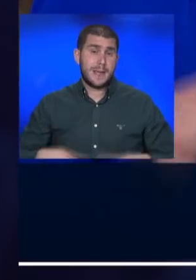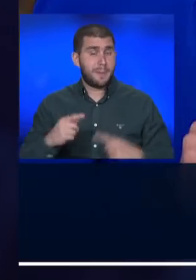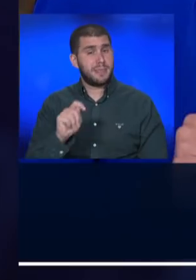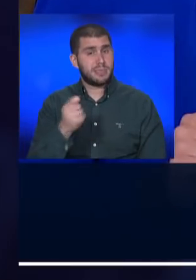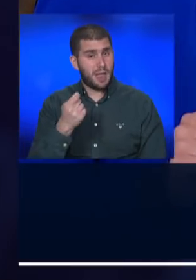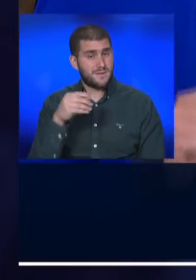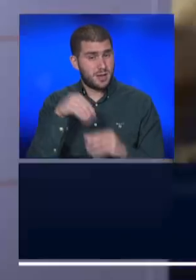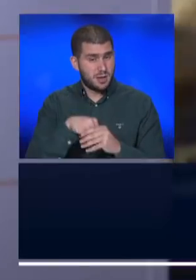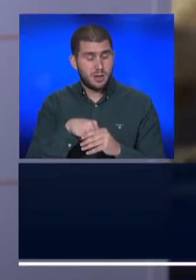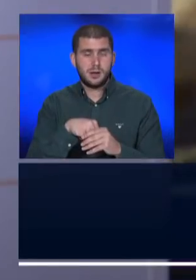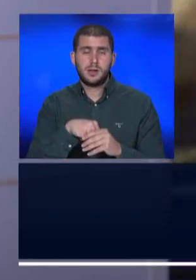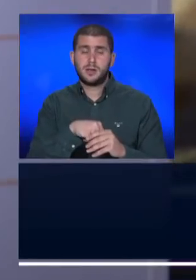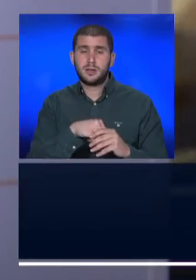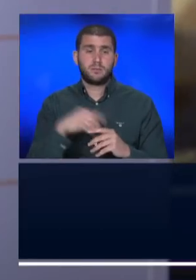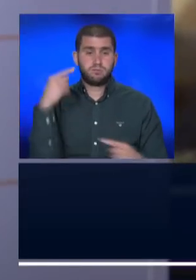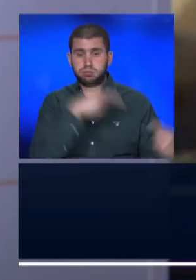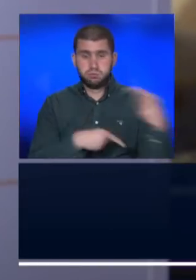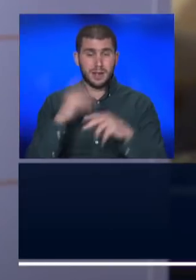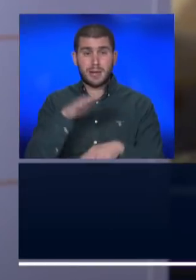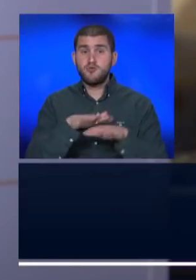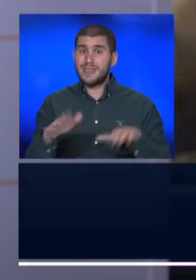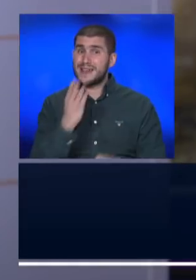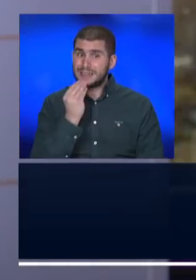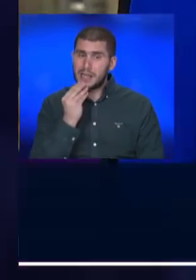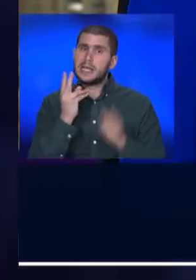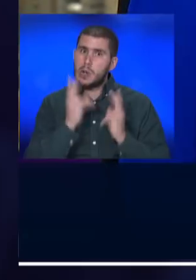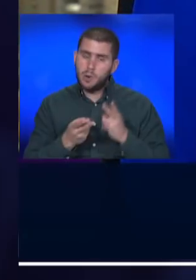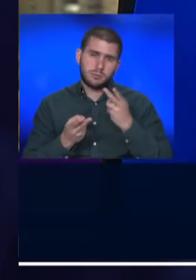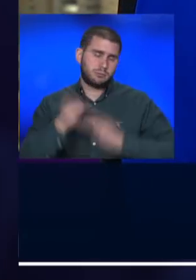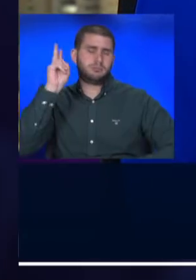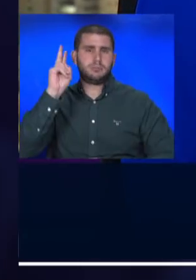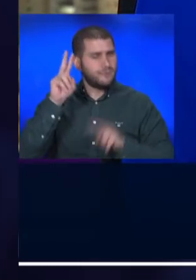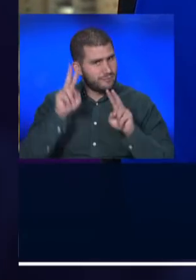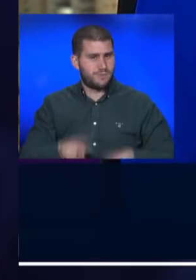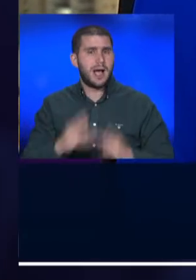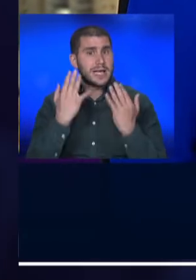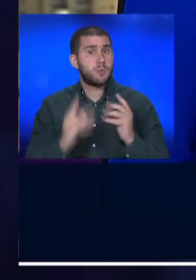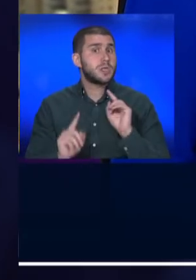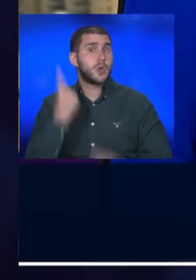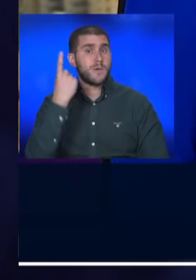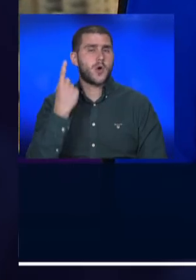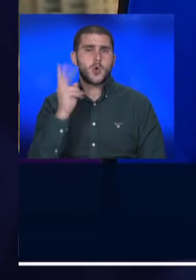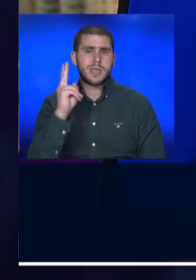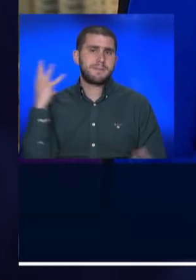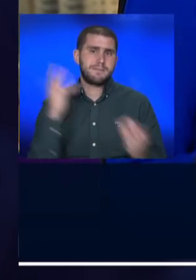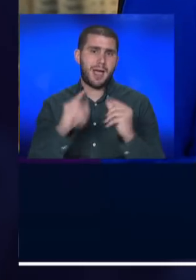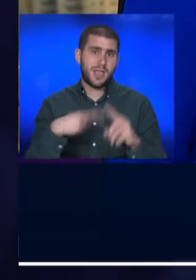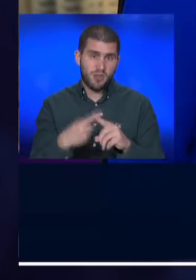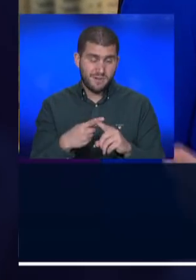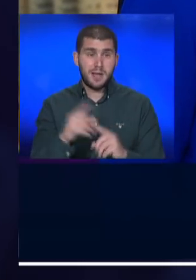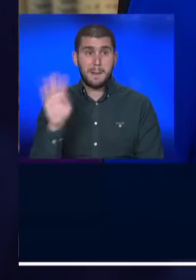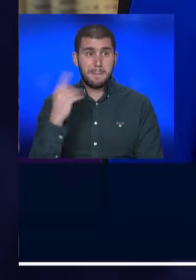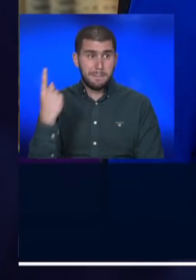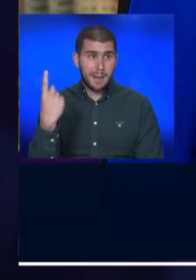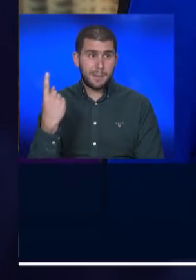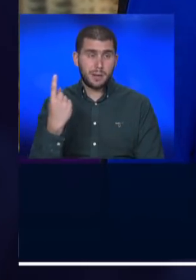האש, גם לעבר שטח ישראל, יכולים להיות בכמות יותר גדולה ממה שראינו עד עכשיו, ונתניהו לא נשאר